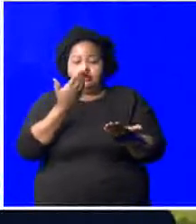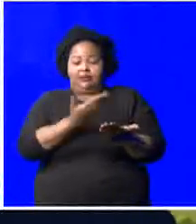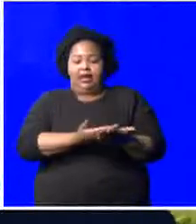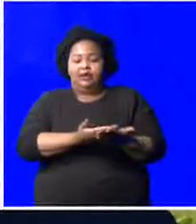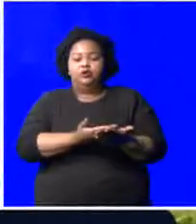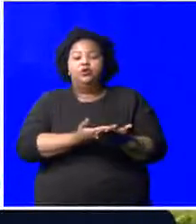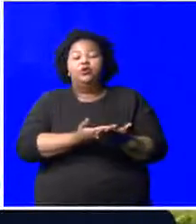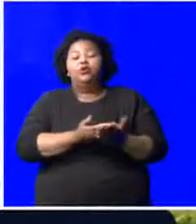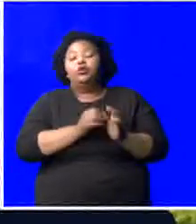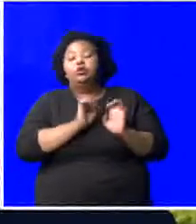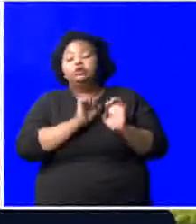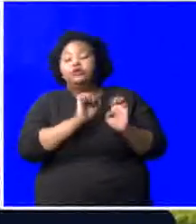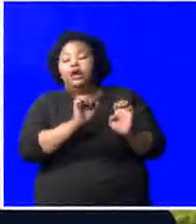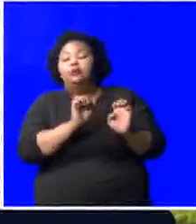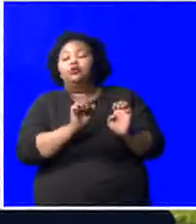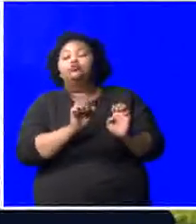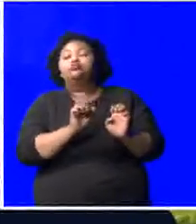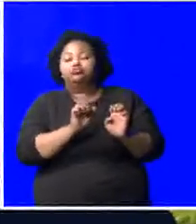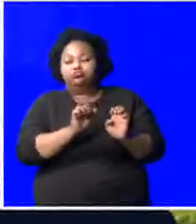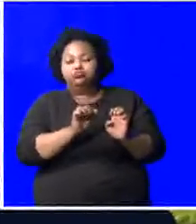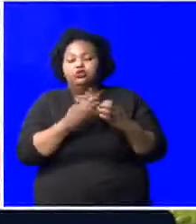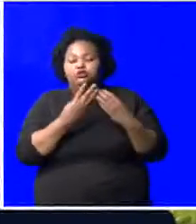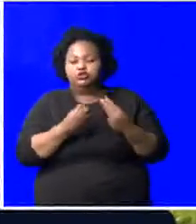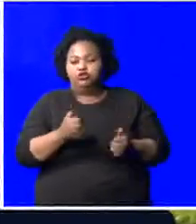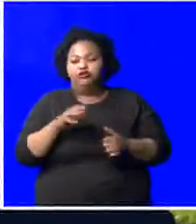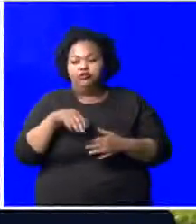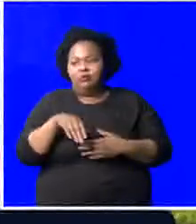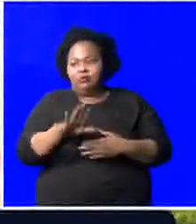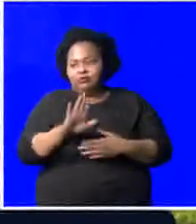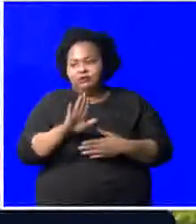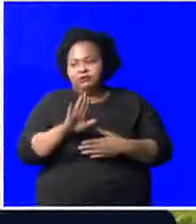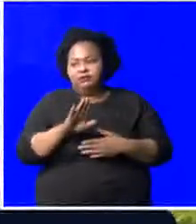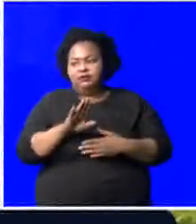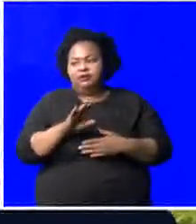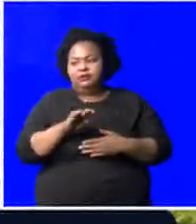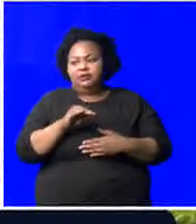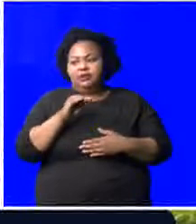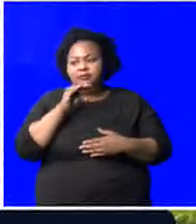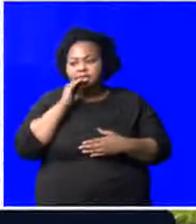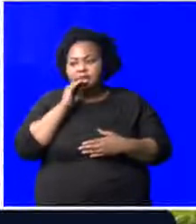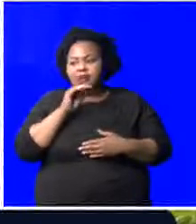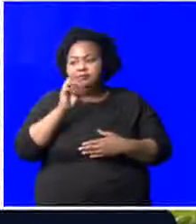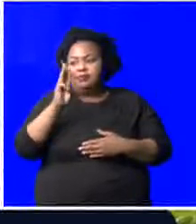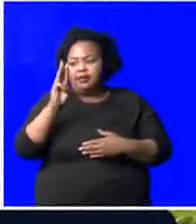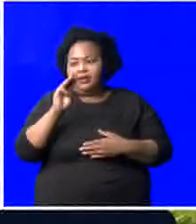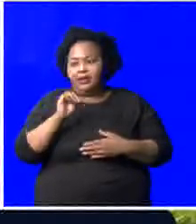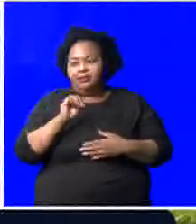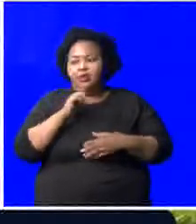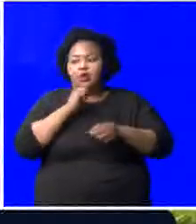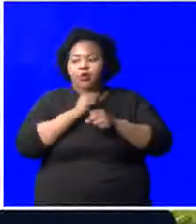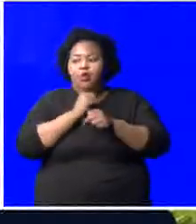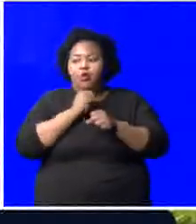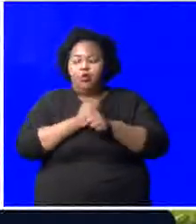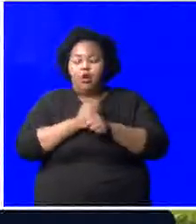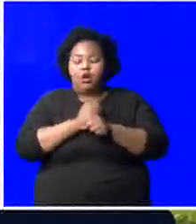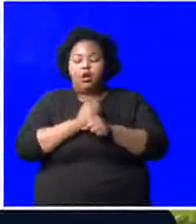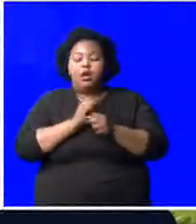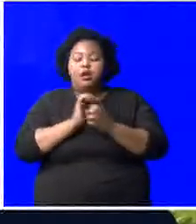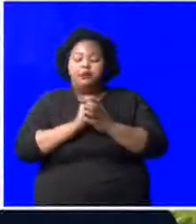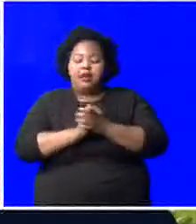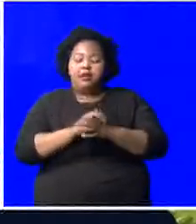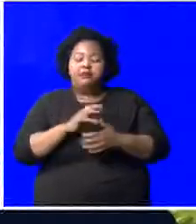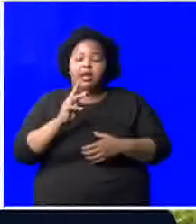Mpangazitha singathandza ukuthi leyo invoza leyo kube ngileta ubambisana nalamalunga ku service delivery